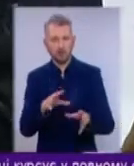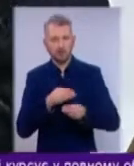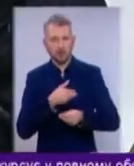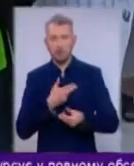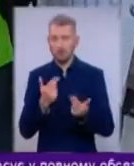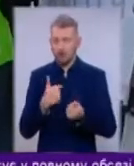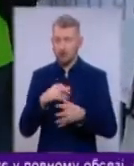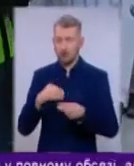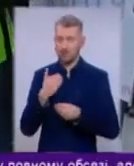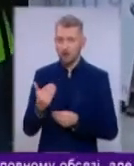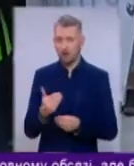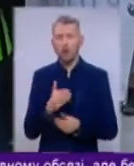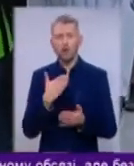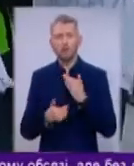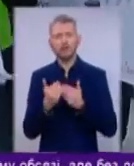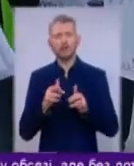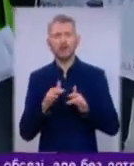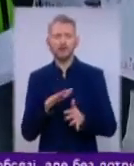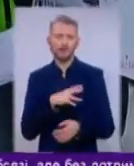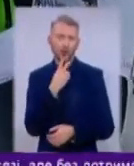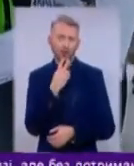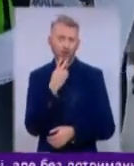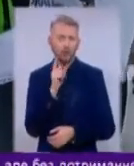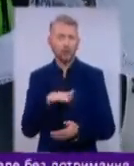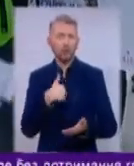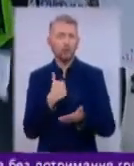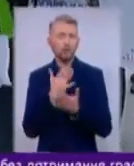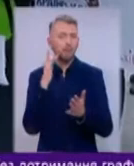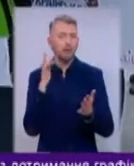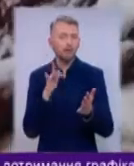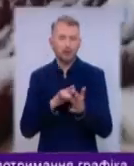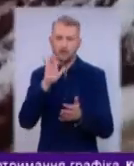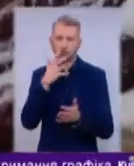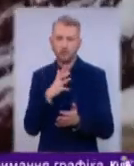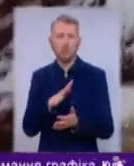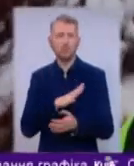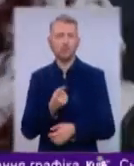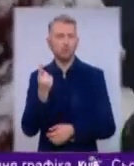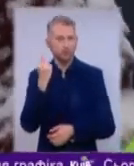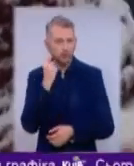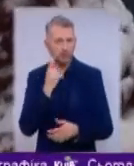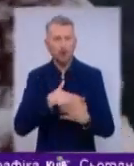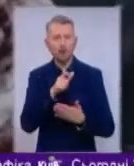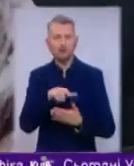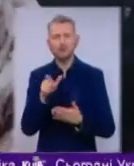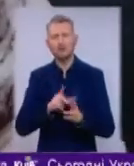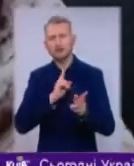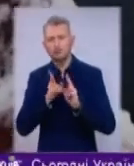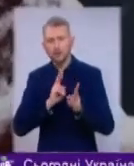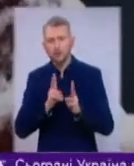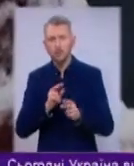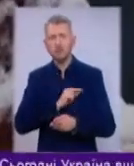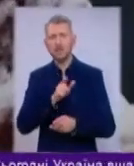а вже ж. Хоч їхня акція і була комічною, але головна її мета – серйозна – бути почутими. Активісти бідкаються,